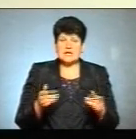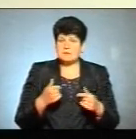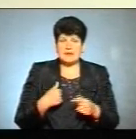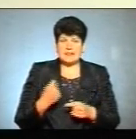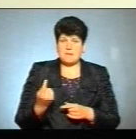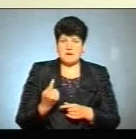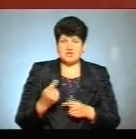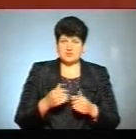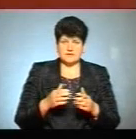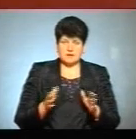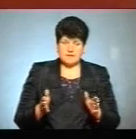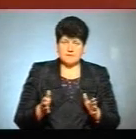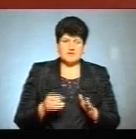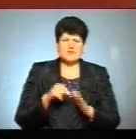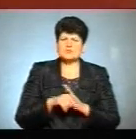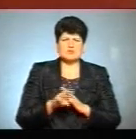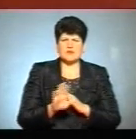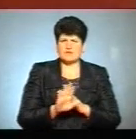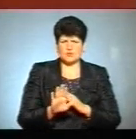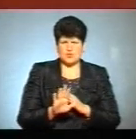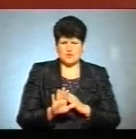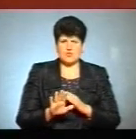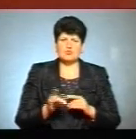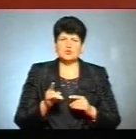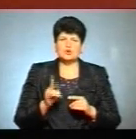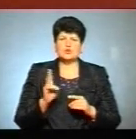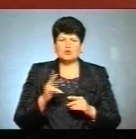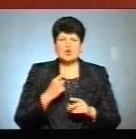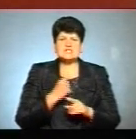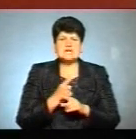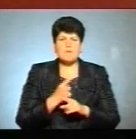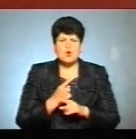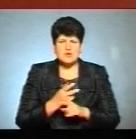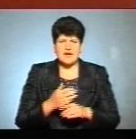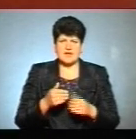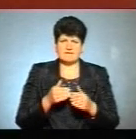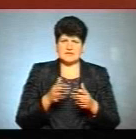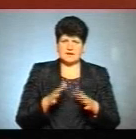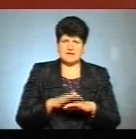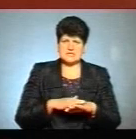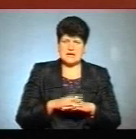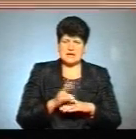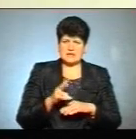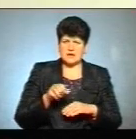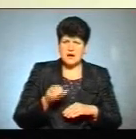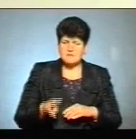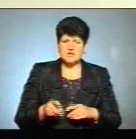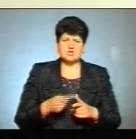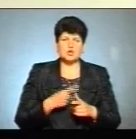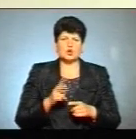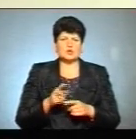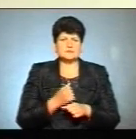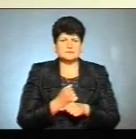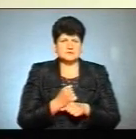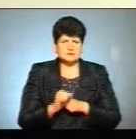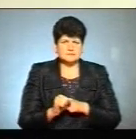перші відкривали. Суть не в тому, чи ми десь, чи хтось забороняє відкриватися ринкам, чи хтось їх змушує,